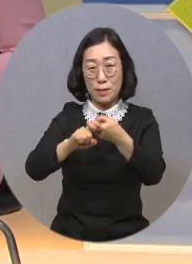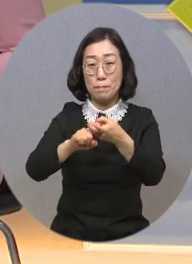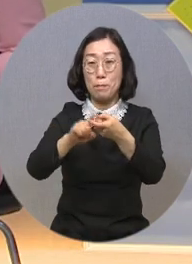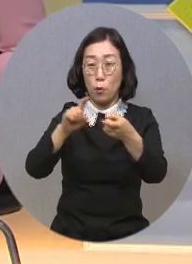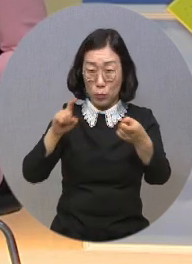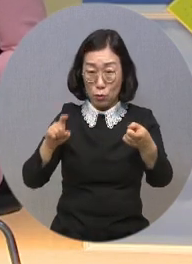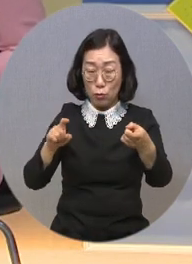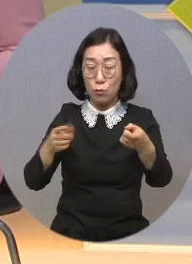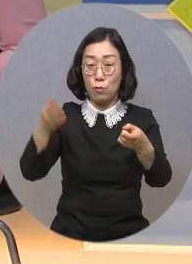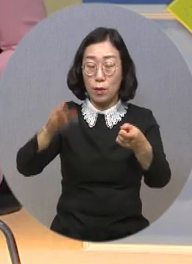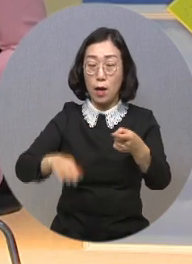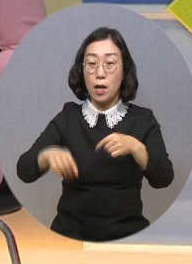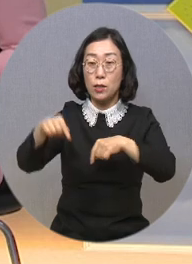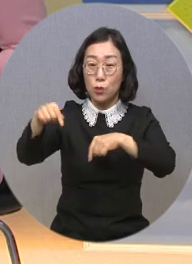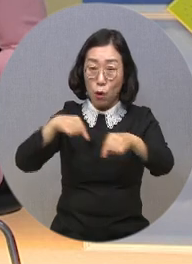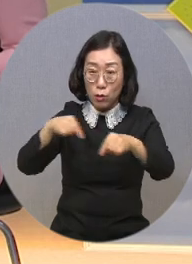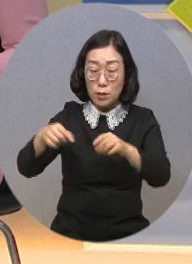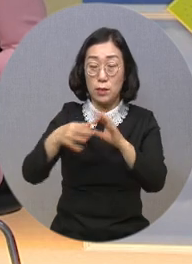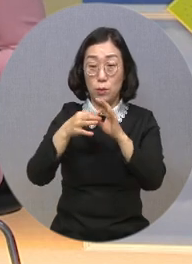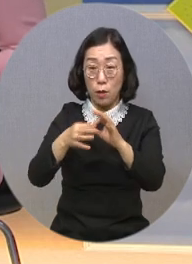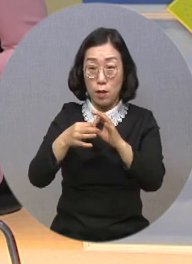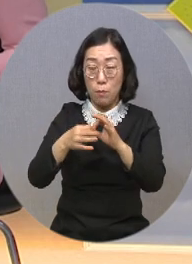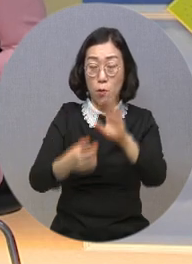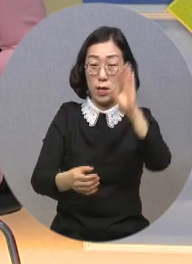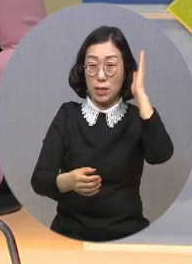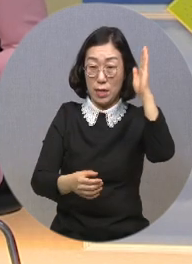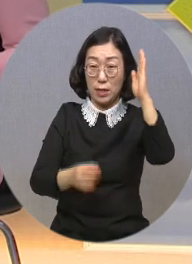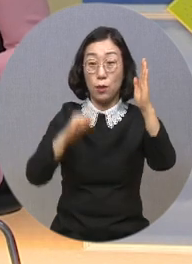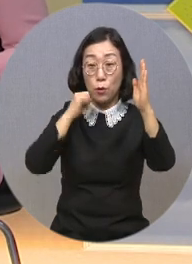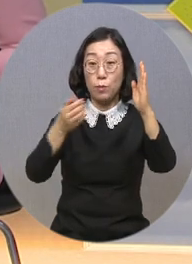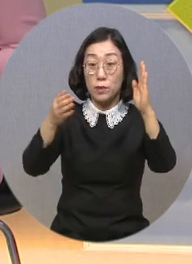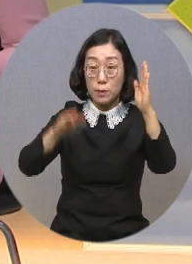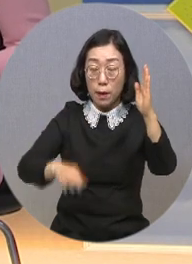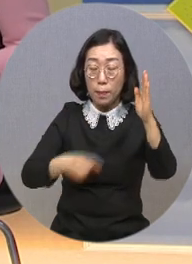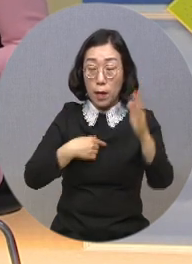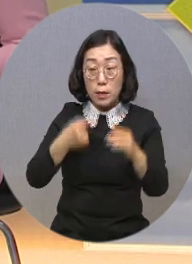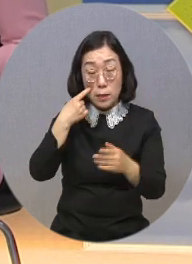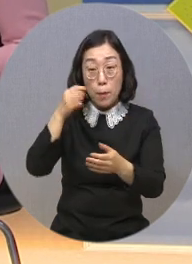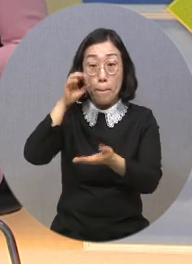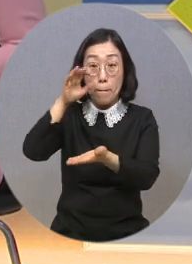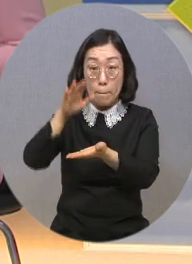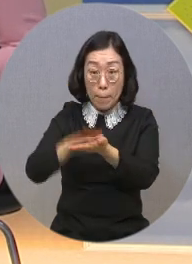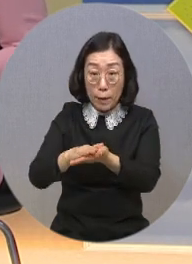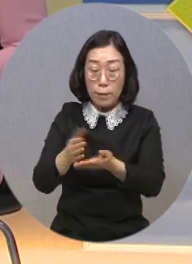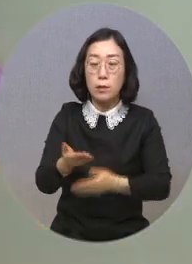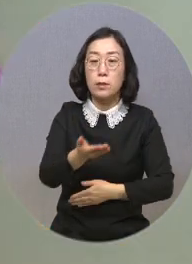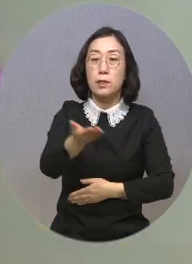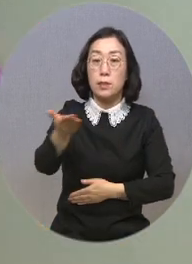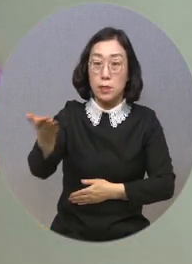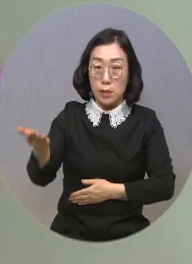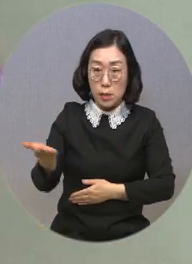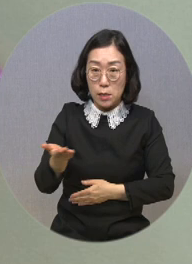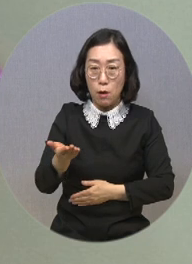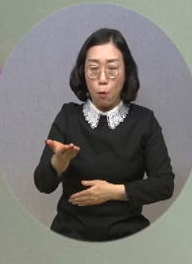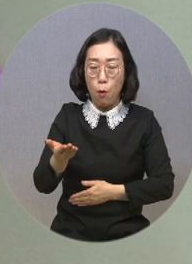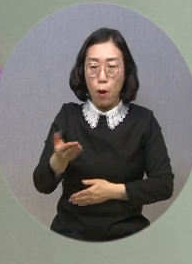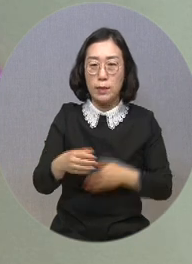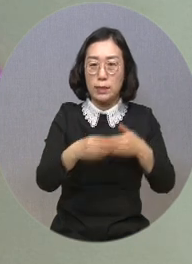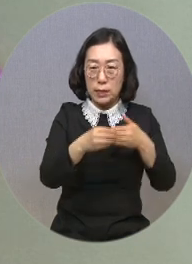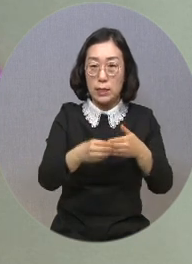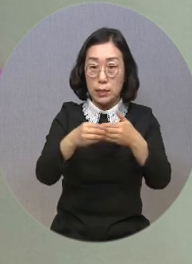내가 어떤 정책을 펴고 뭐 말할 수는 없겠지만 내가 체험하고 또 봉사인으로서 그분들을 이끌고